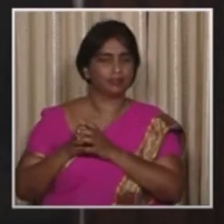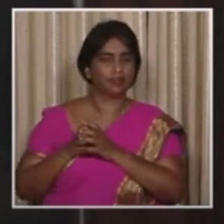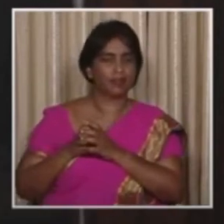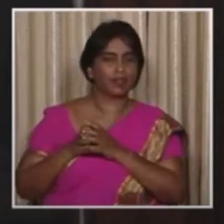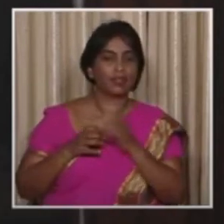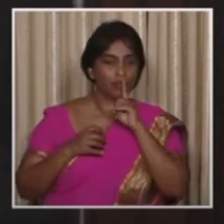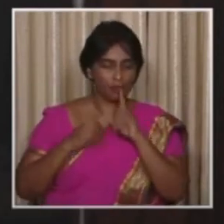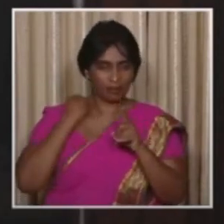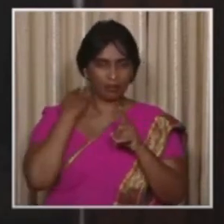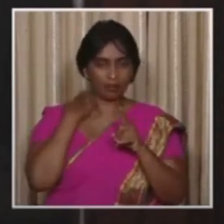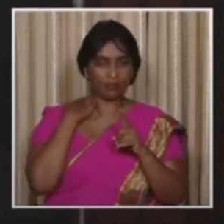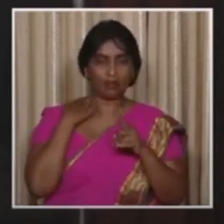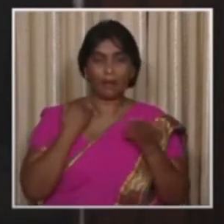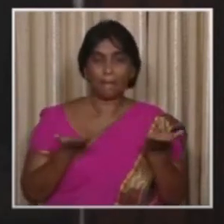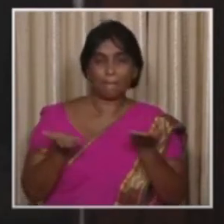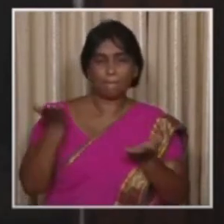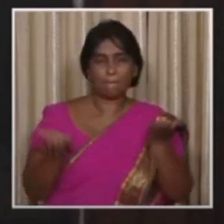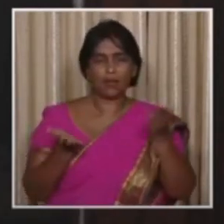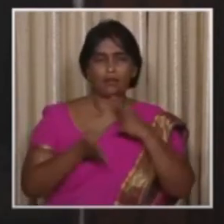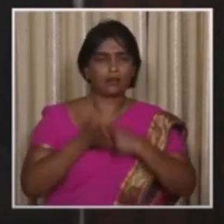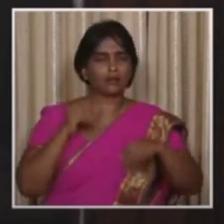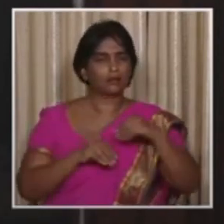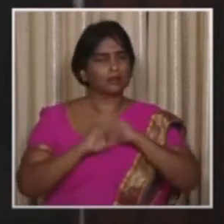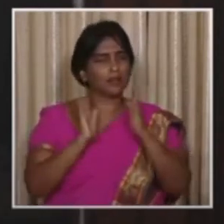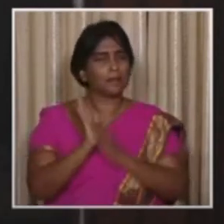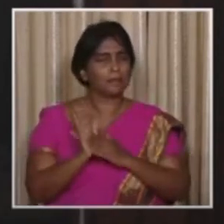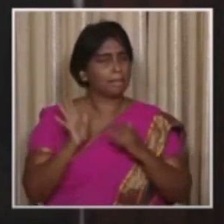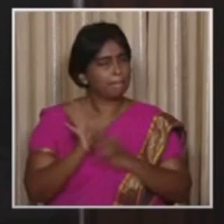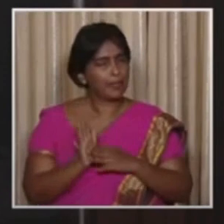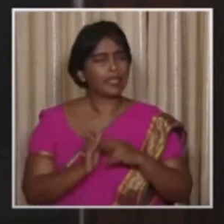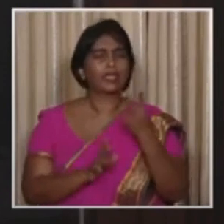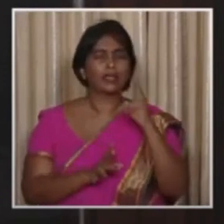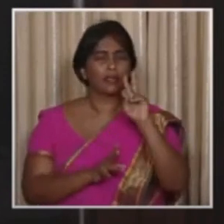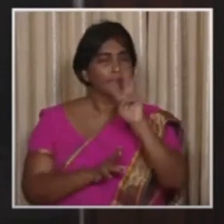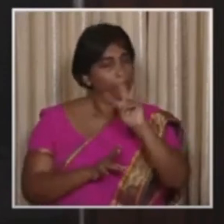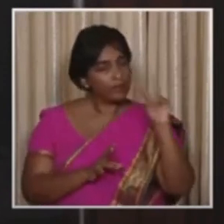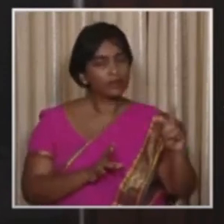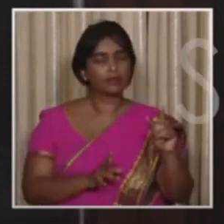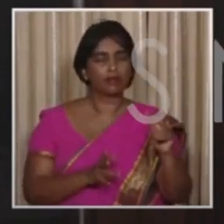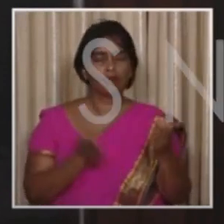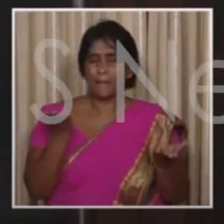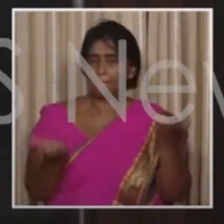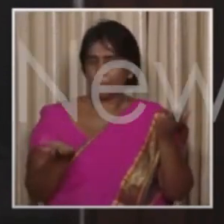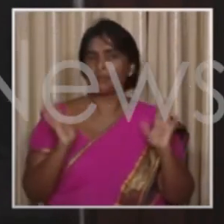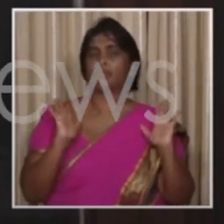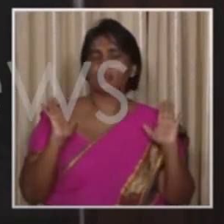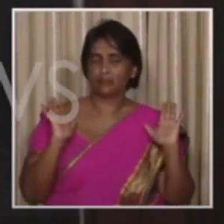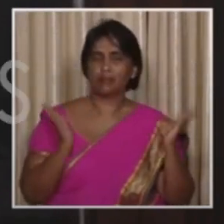අපි කියනවා ෆ්ලෝටින්ග් වෝට් එක පාවෙන ඡන්ද මුළු රටේ මිලියන 22ම ෆ්ලෝටින්ග් වෝට් බවට පරිවර්තනය වෙන්න